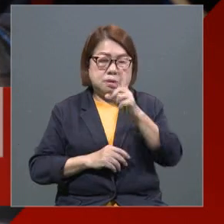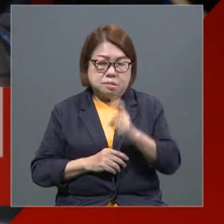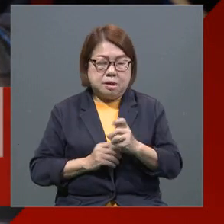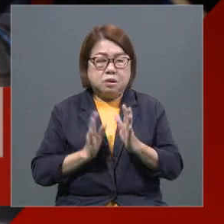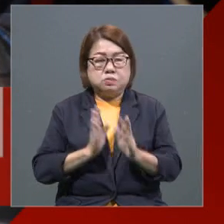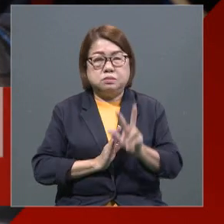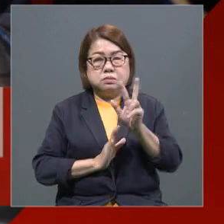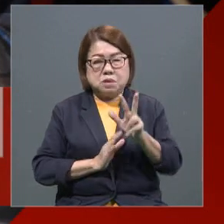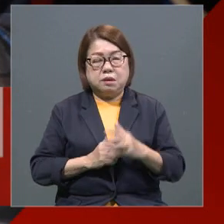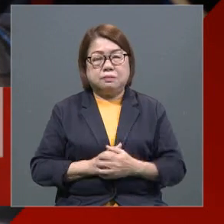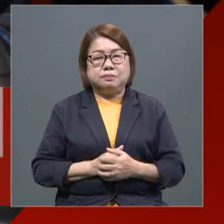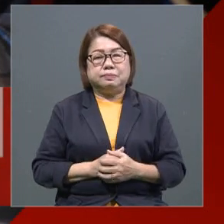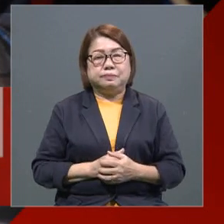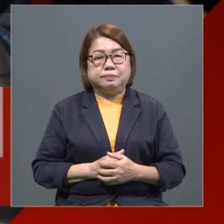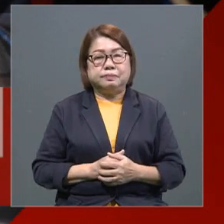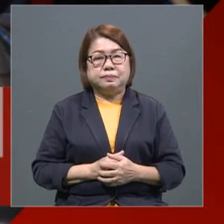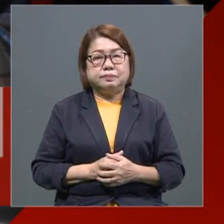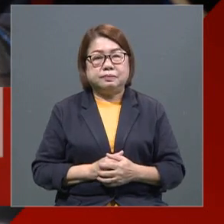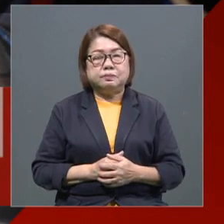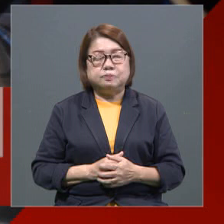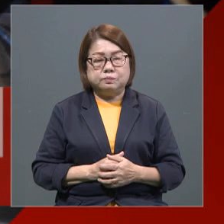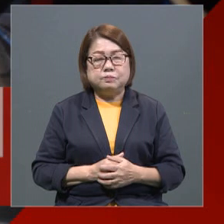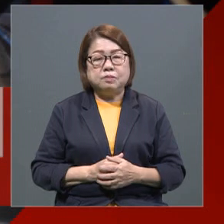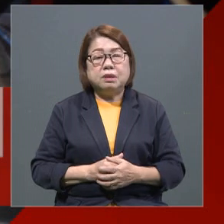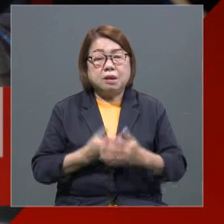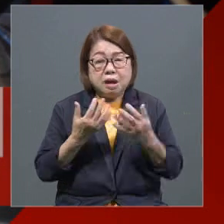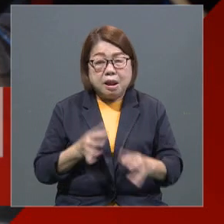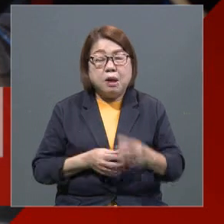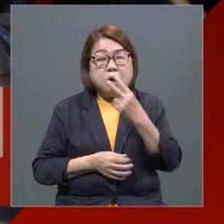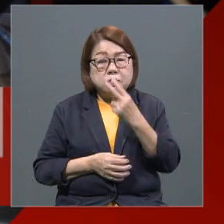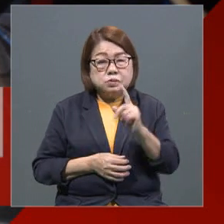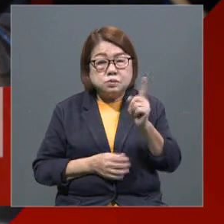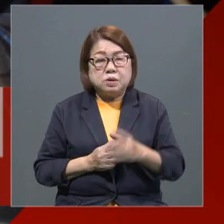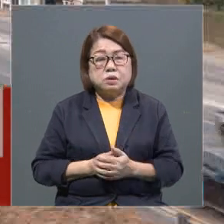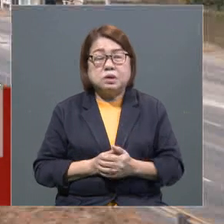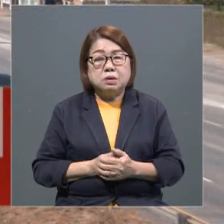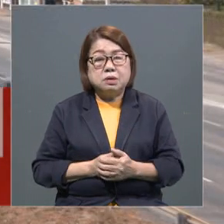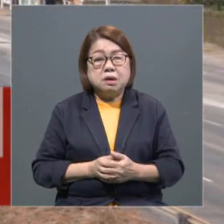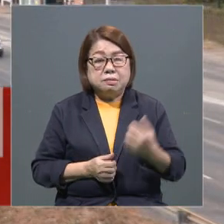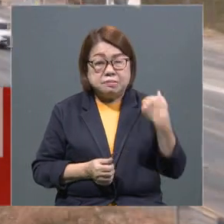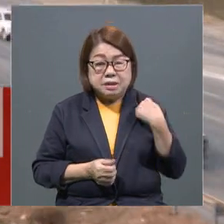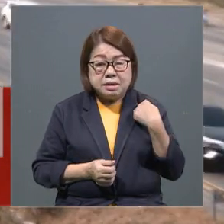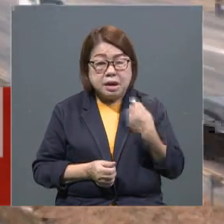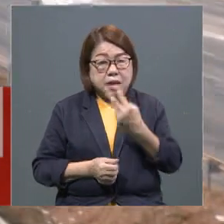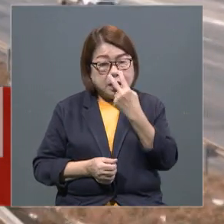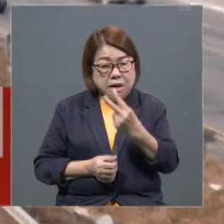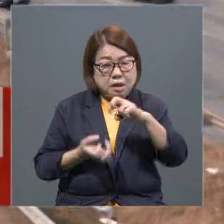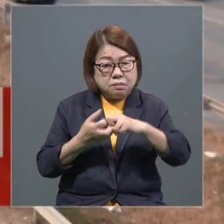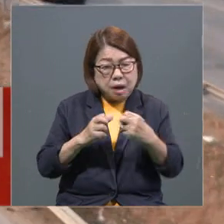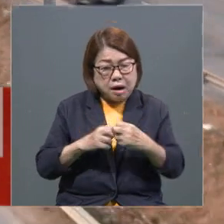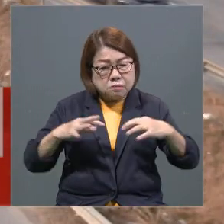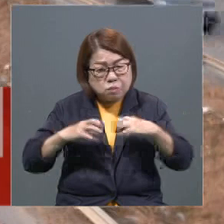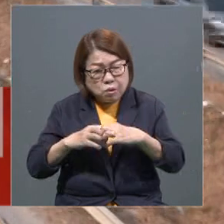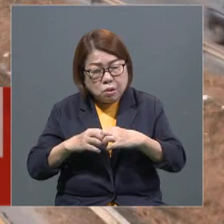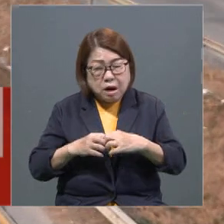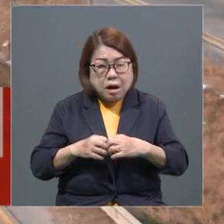อ้ออันเนี้ยอยู่ที่ 3คนนะครับนอกจากนี้มาดูสำหรับประชาชนที่ประสบหรือว่าพบเห็นอุบัติเหตุนะครับ